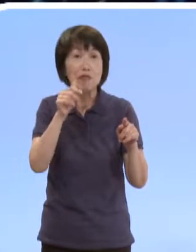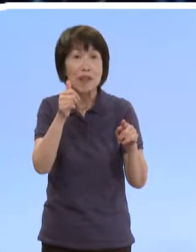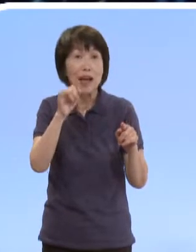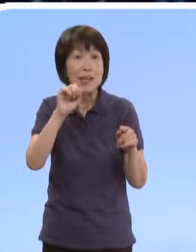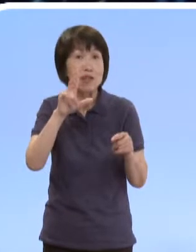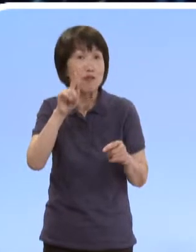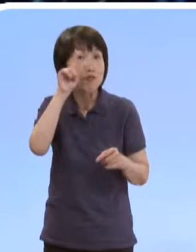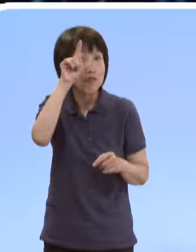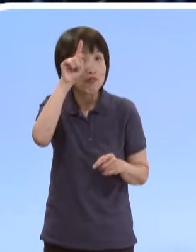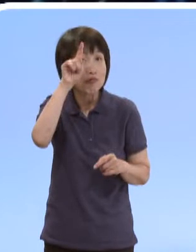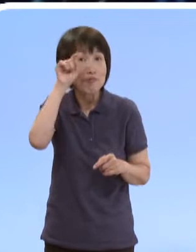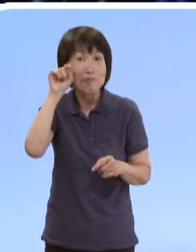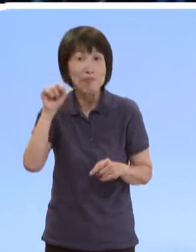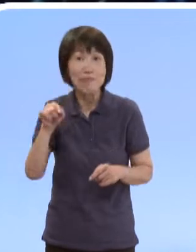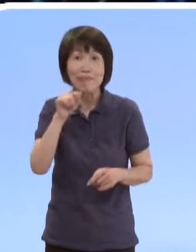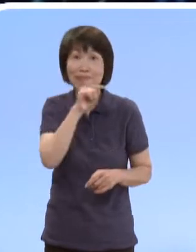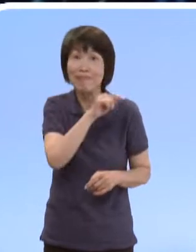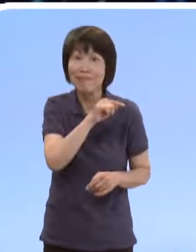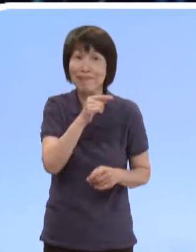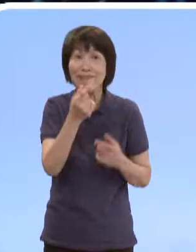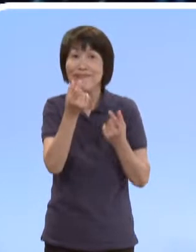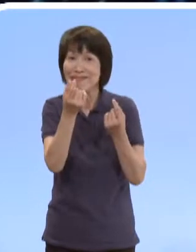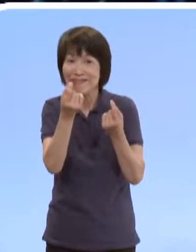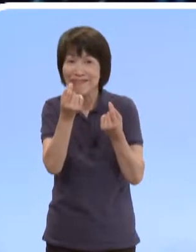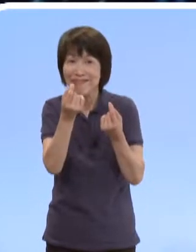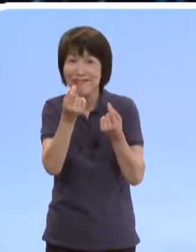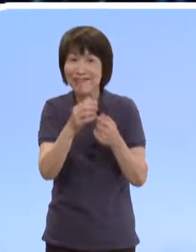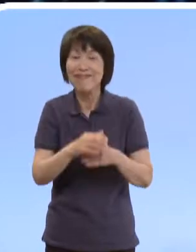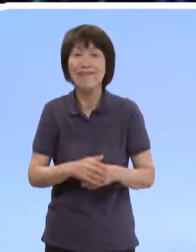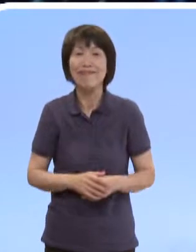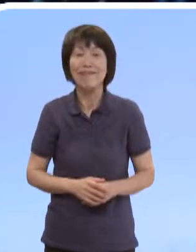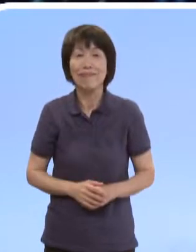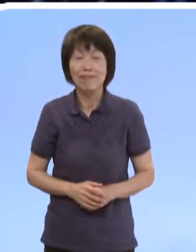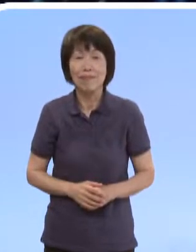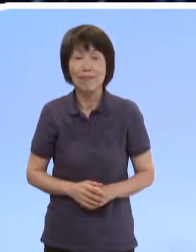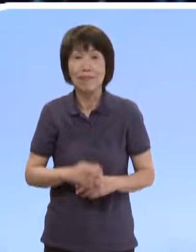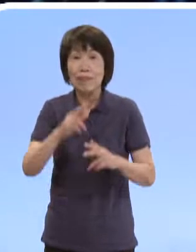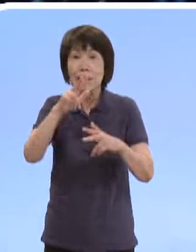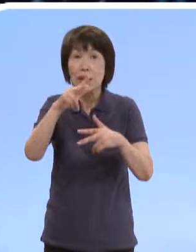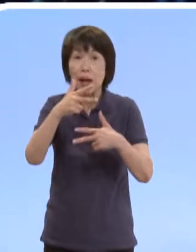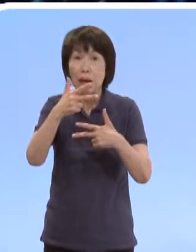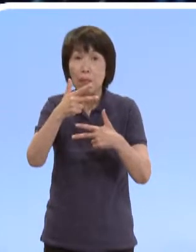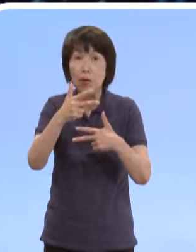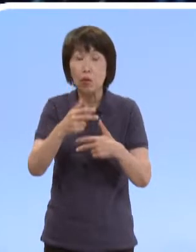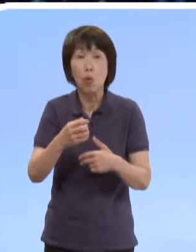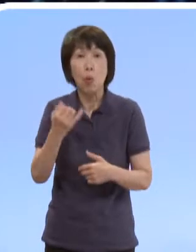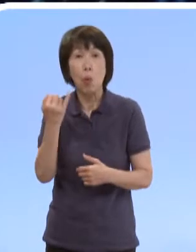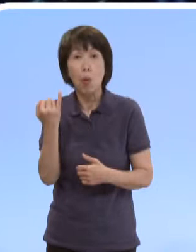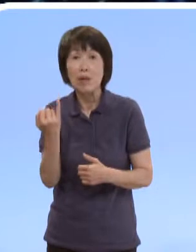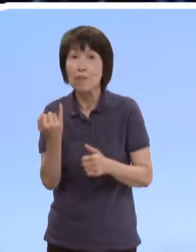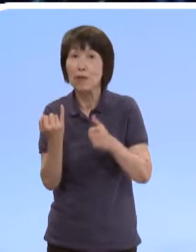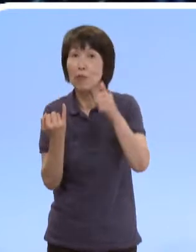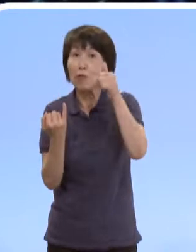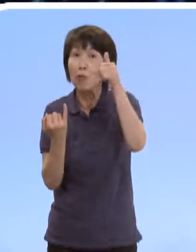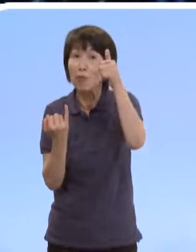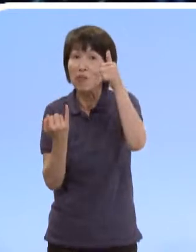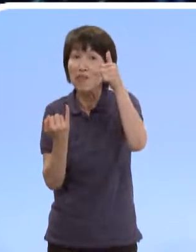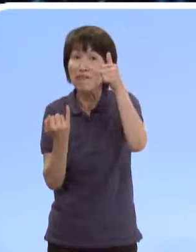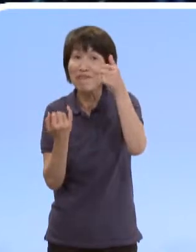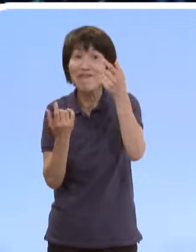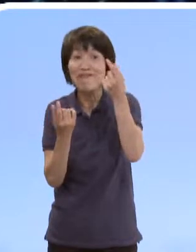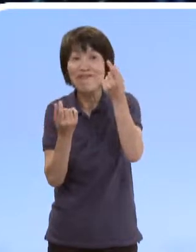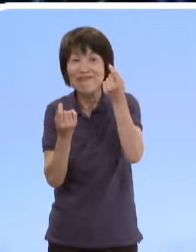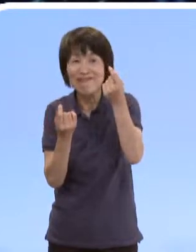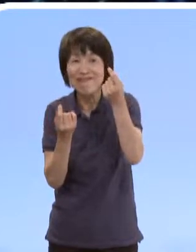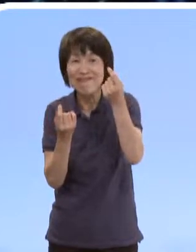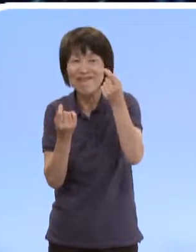アルタイル。 そっか、 この3つで夏の大三角なんですけど。 なるほど。 七夕の織姫と彦星ですね。このベ